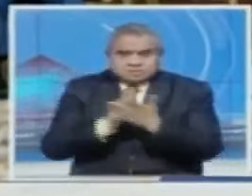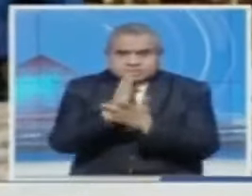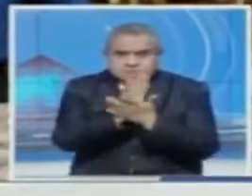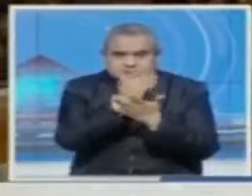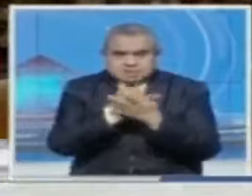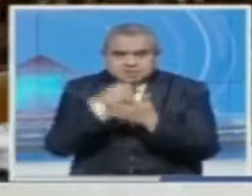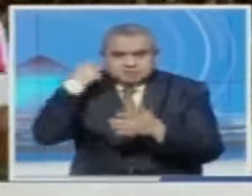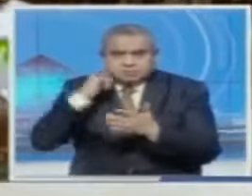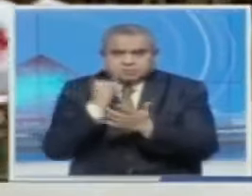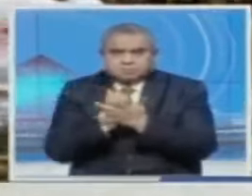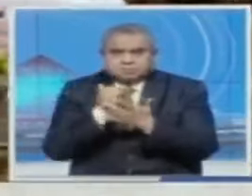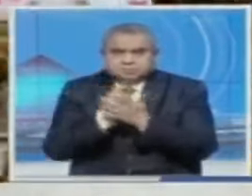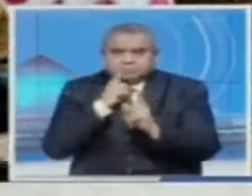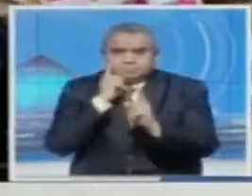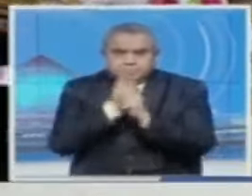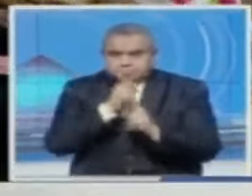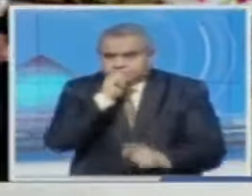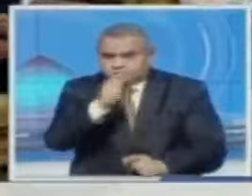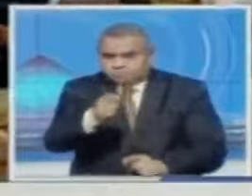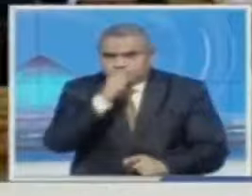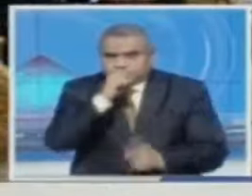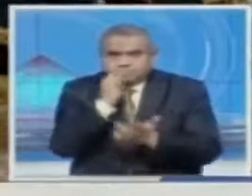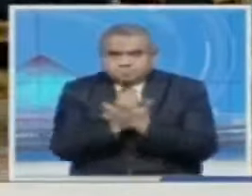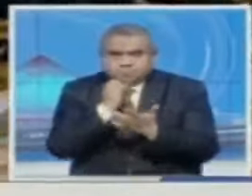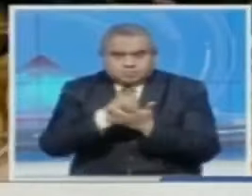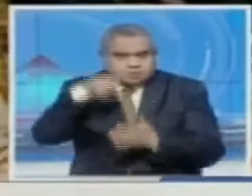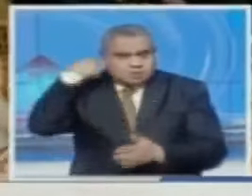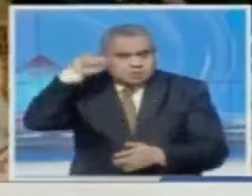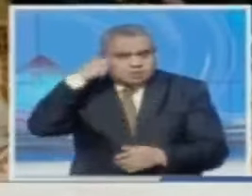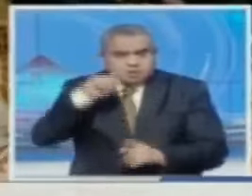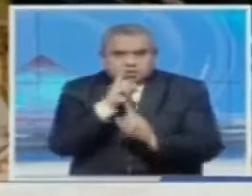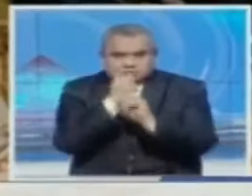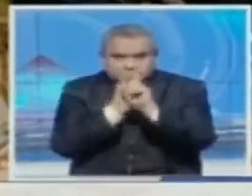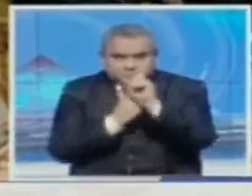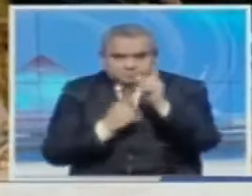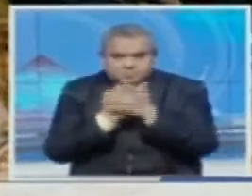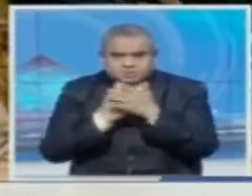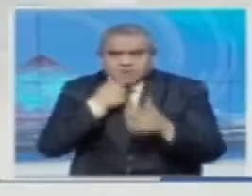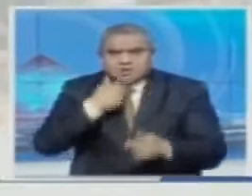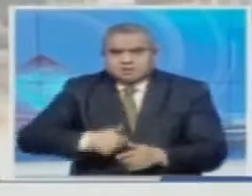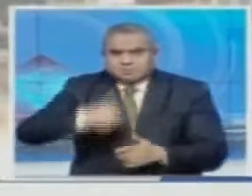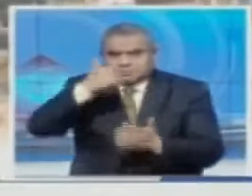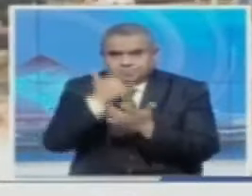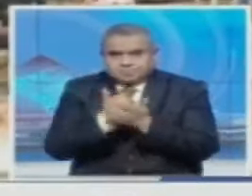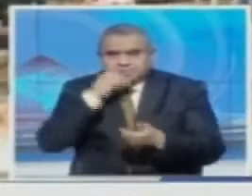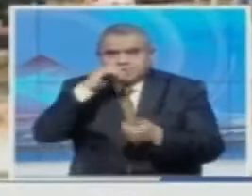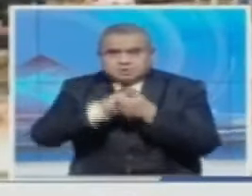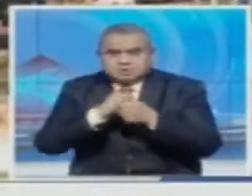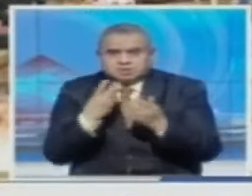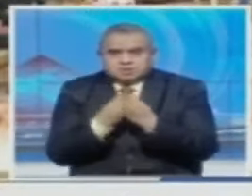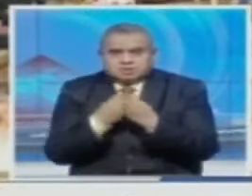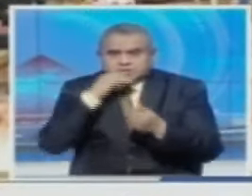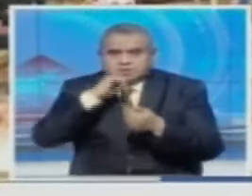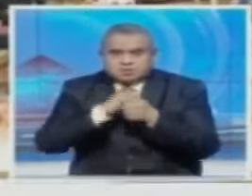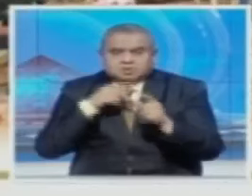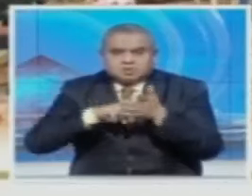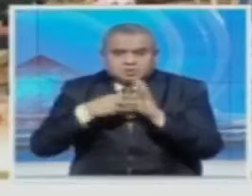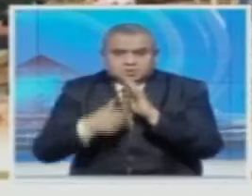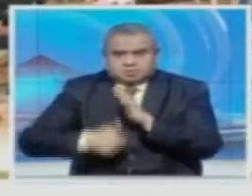الخارجية. وصرح المتحدث الرسمي باسم رئاسة الجمهورية المستشار أحمد فهمي أن السيد الرئيس طلب